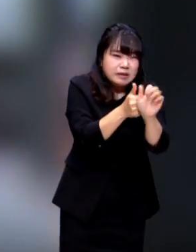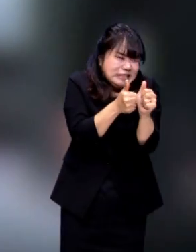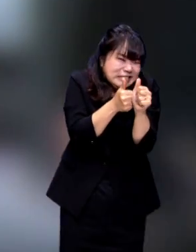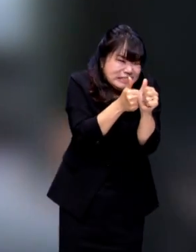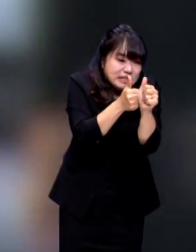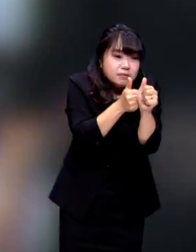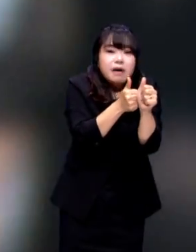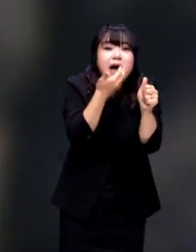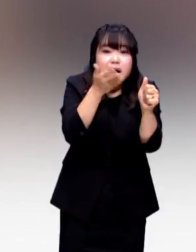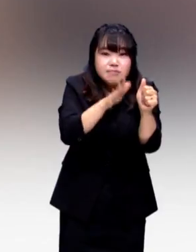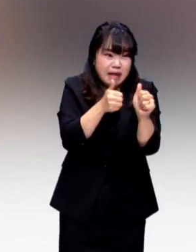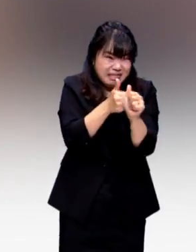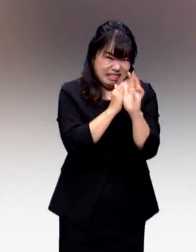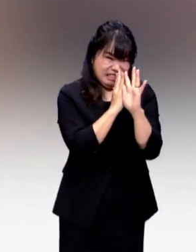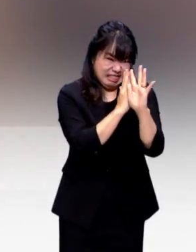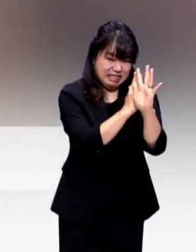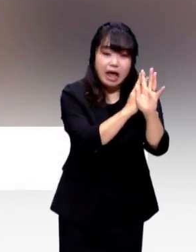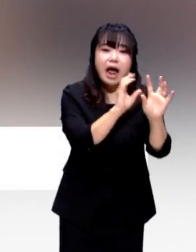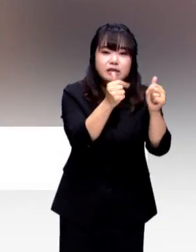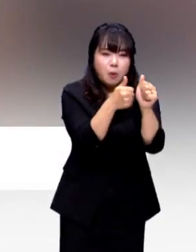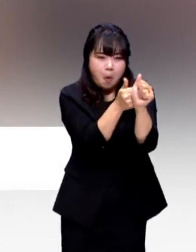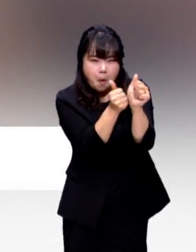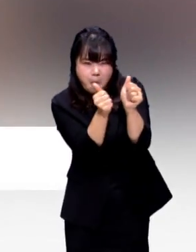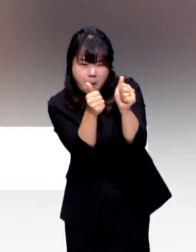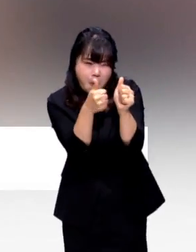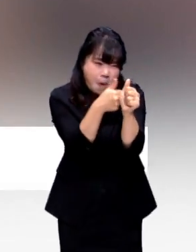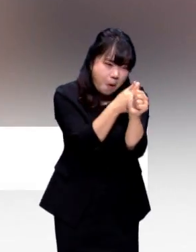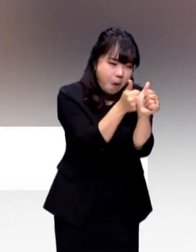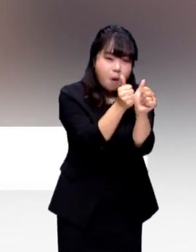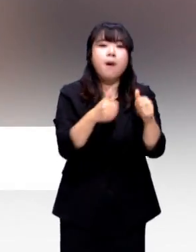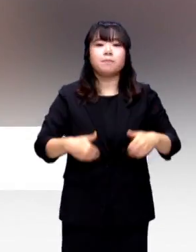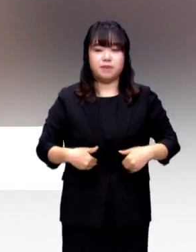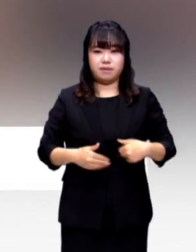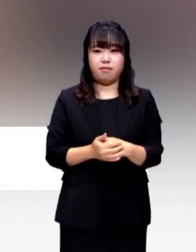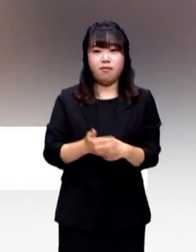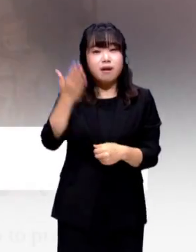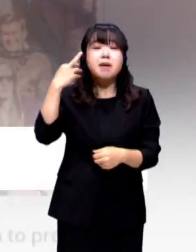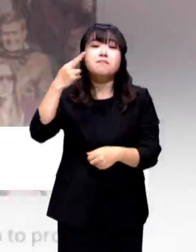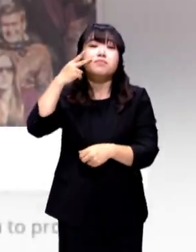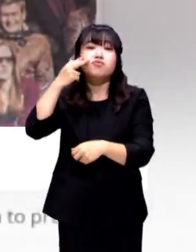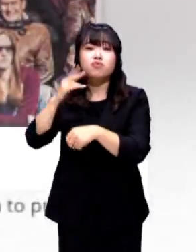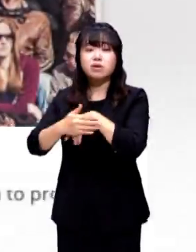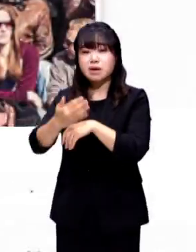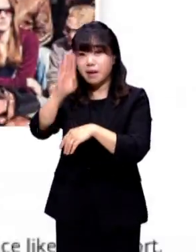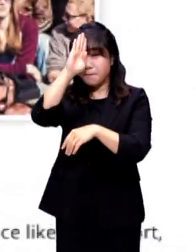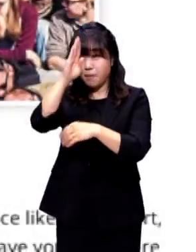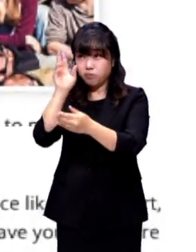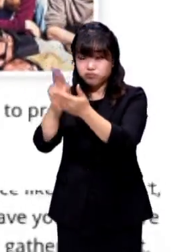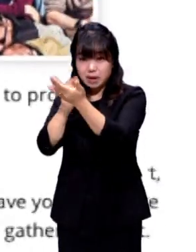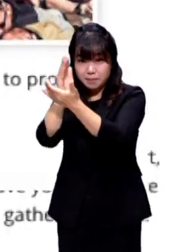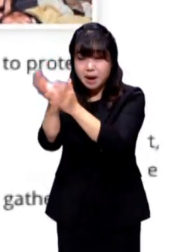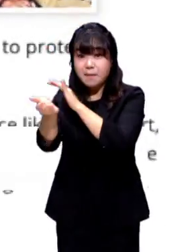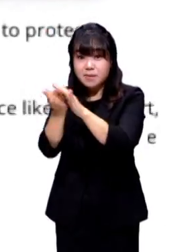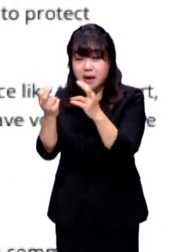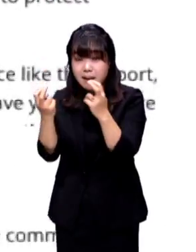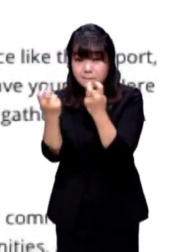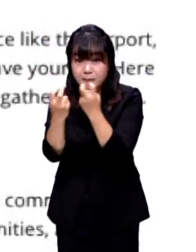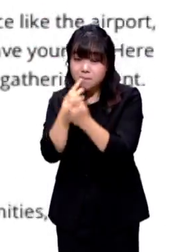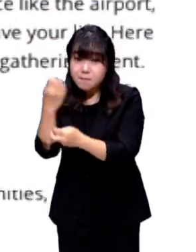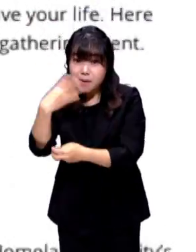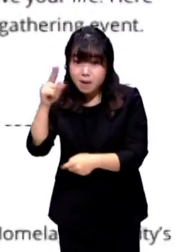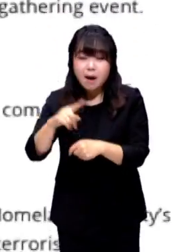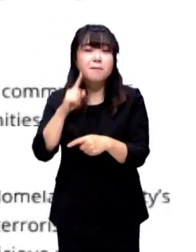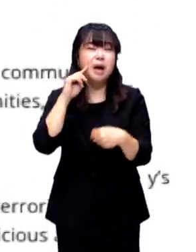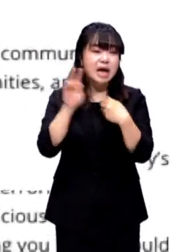것도 도움이 됩니다. 미국 질병통제예방센터 CDC에서도 만약 넘어졌다면 옆으로 몸을